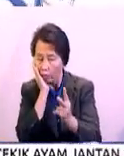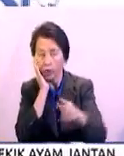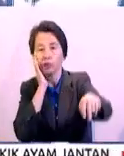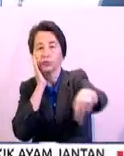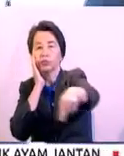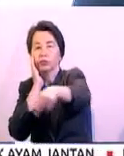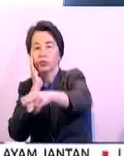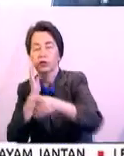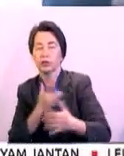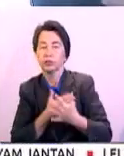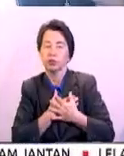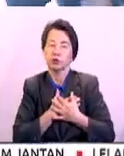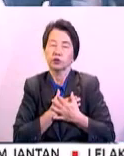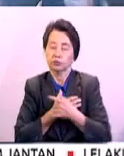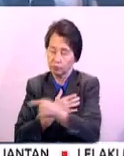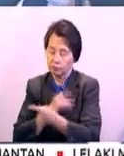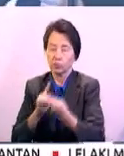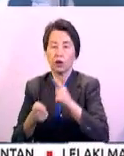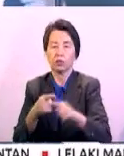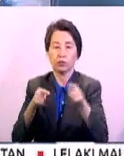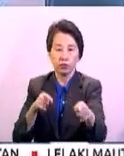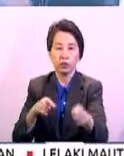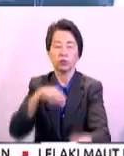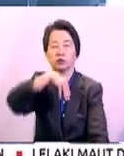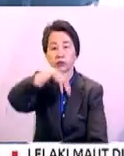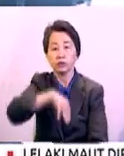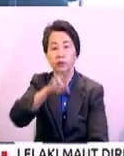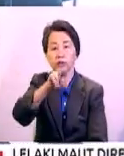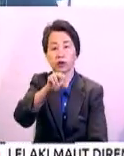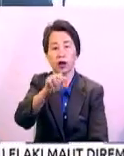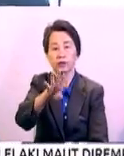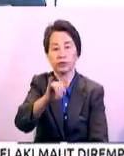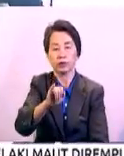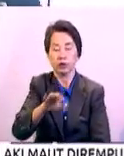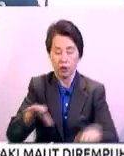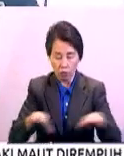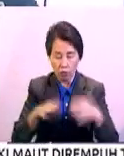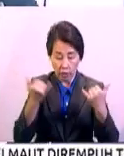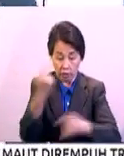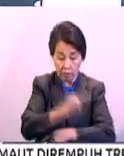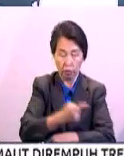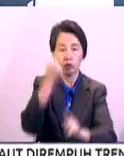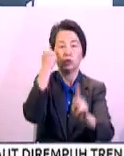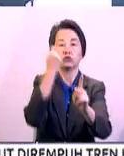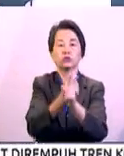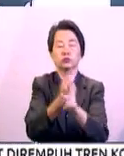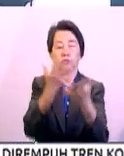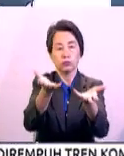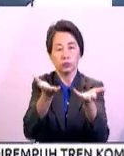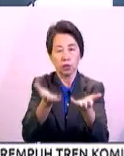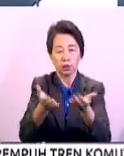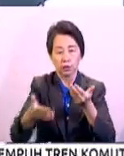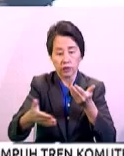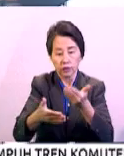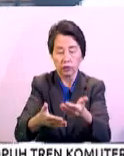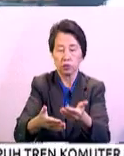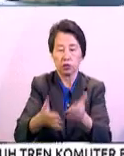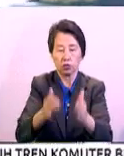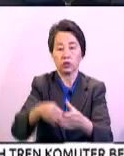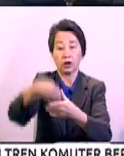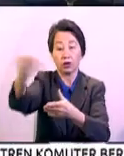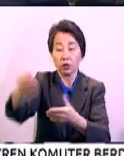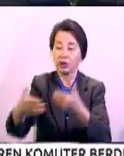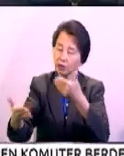jiwa kita tentang kecintaan seorang sahabat kepada baginda Nabi. Jadi kami buat hari ini sebenarnya dengan tujuan sebenarnya nak dekatkan kepada orang di luar